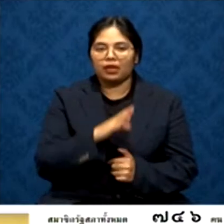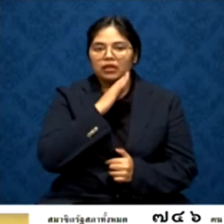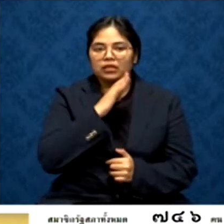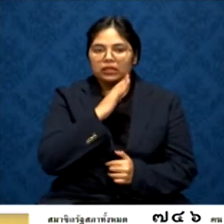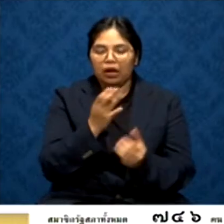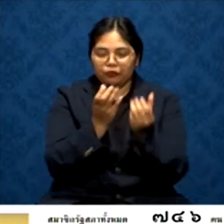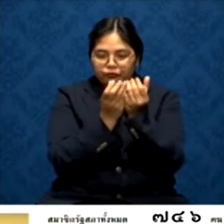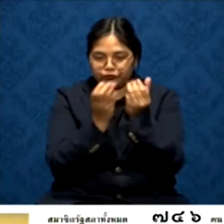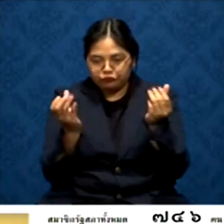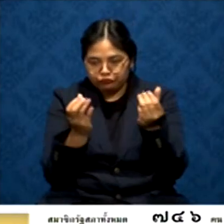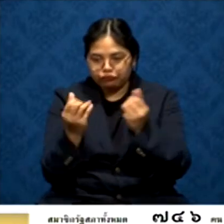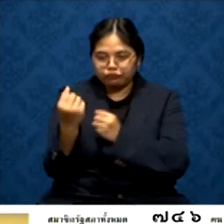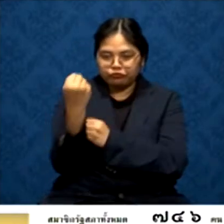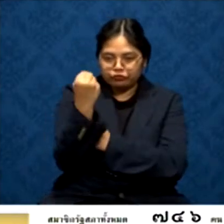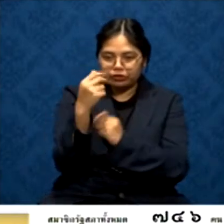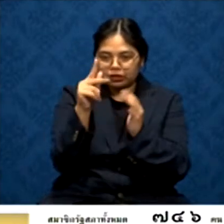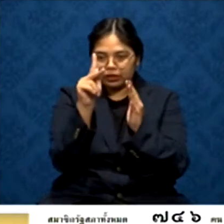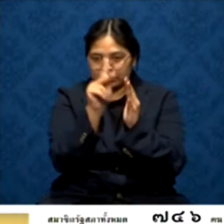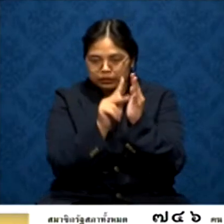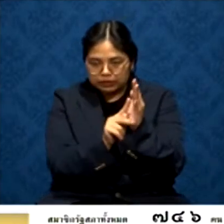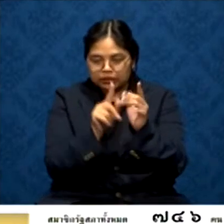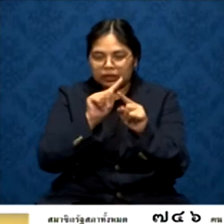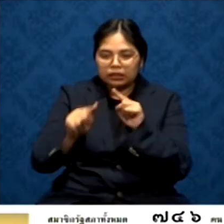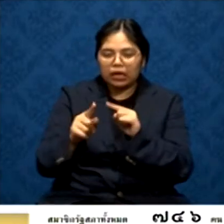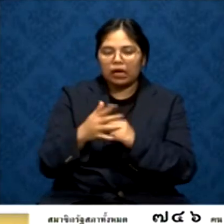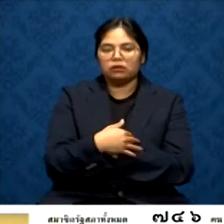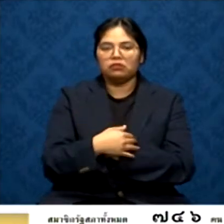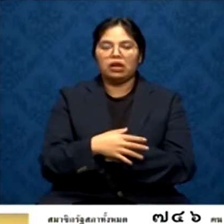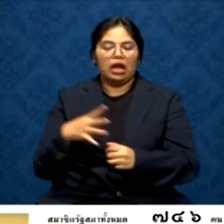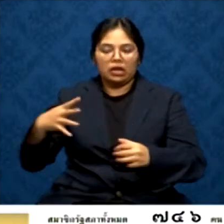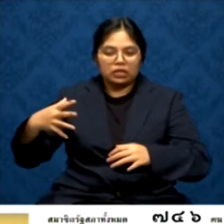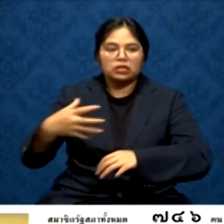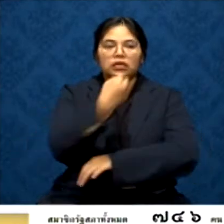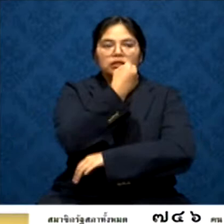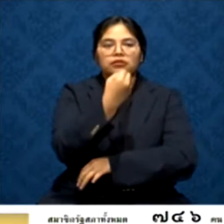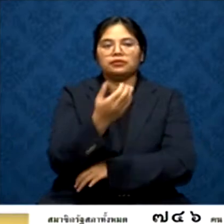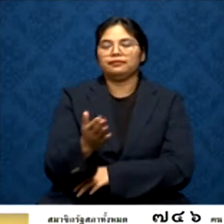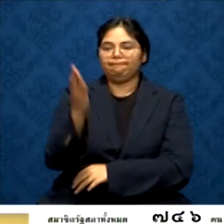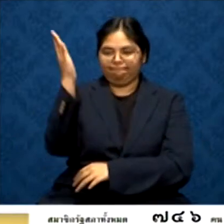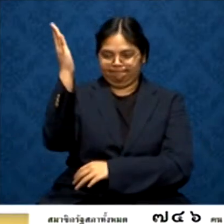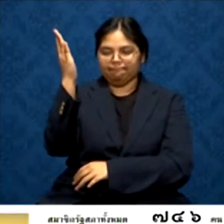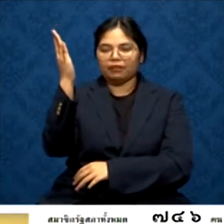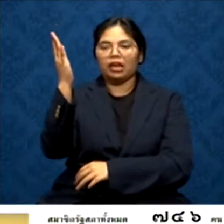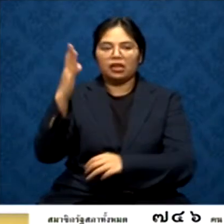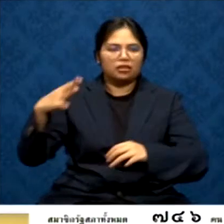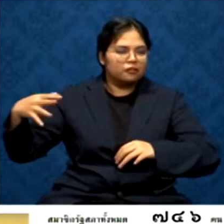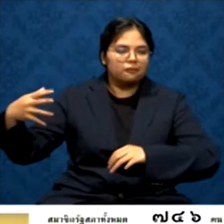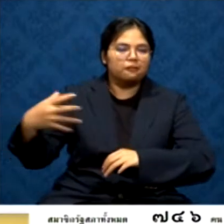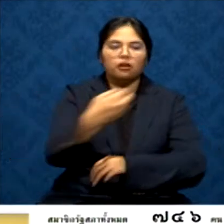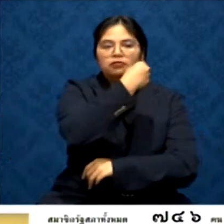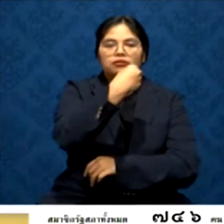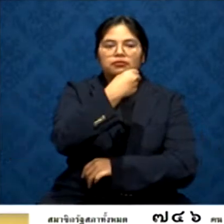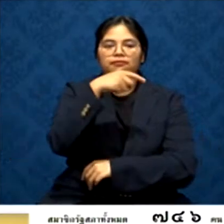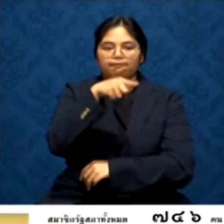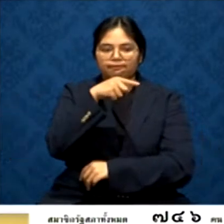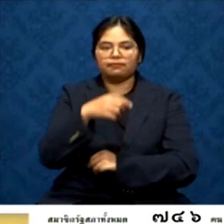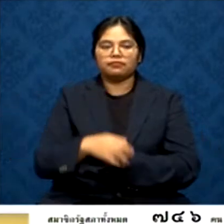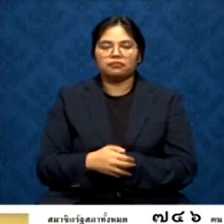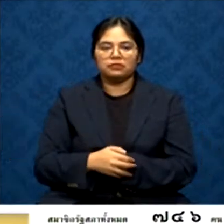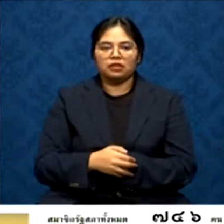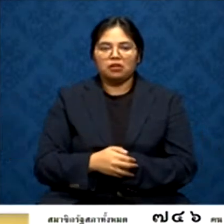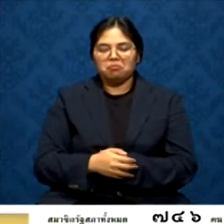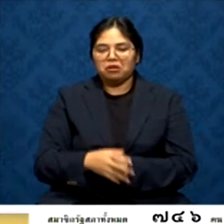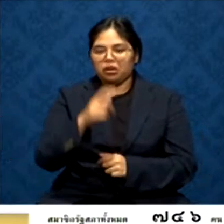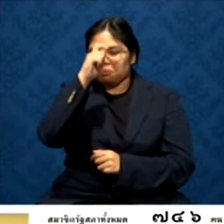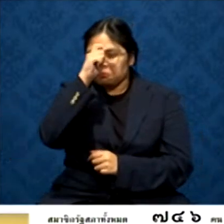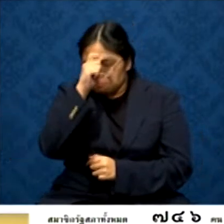รรมของประเทศยึดอาคารหลังดังกล่าวพิสูจน์ให้ประชาชนเห็นว่าท่านจะไม่ก้มหัวให้กับ